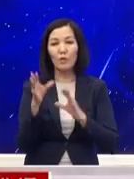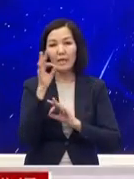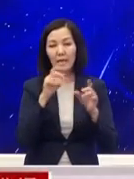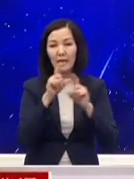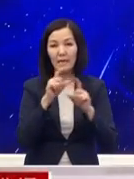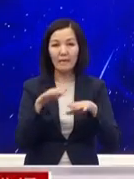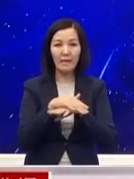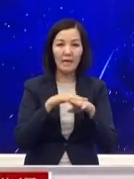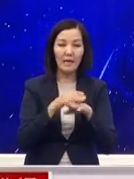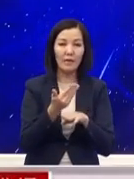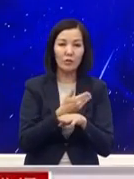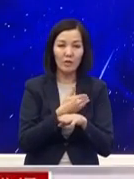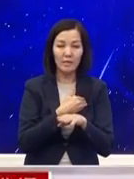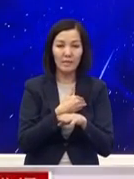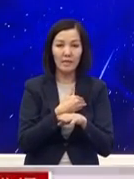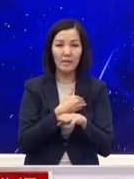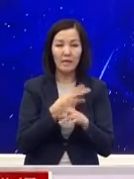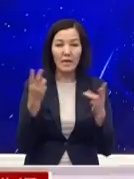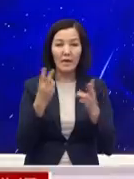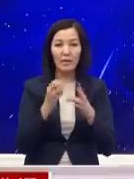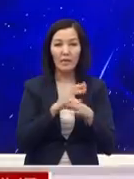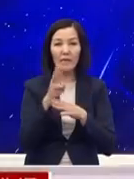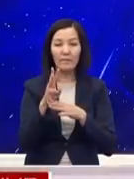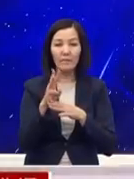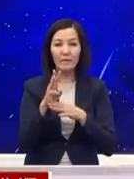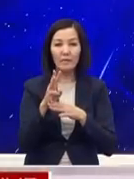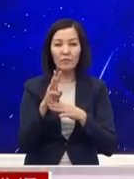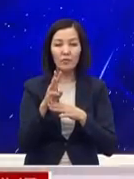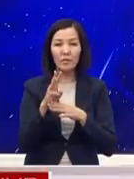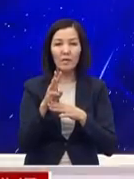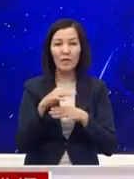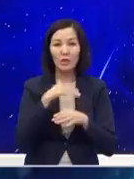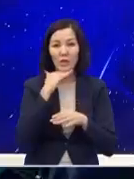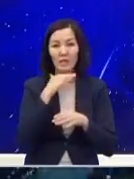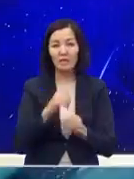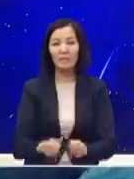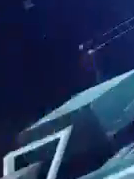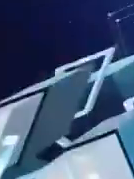дәріханаларда халықтың дәрілік заттарға қажеттілігін қамтамасыз ету үшін дәрілік заттар жеткілікті.